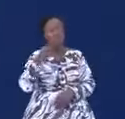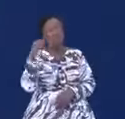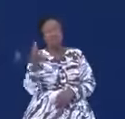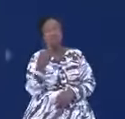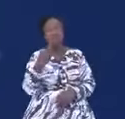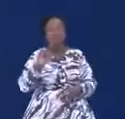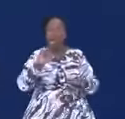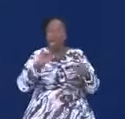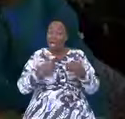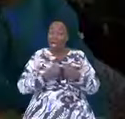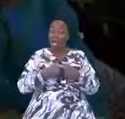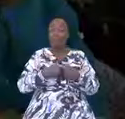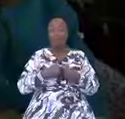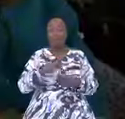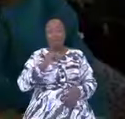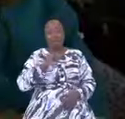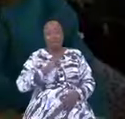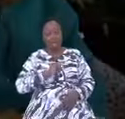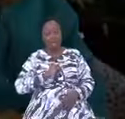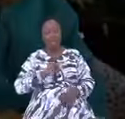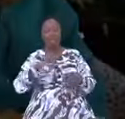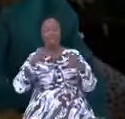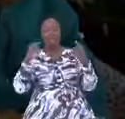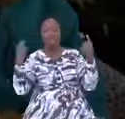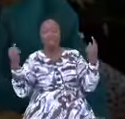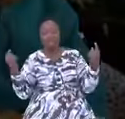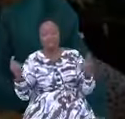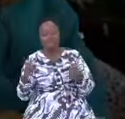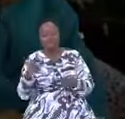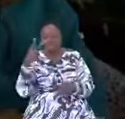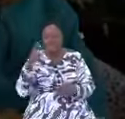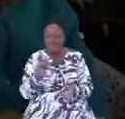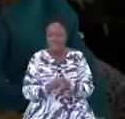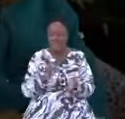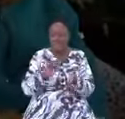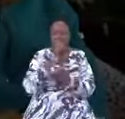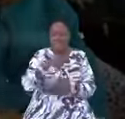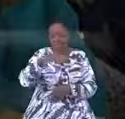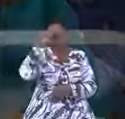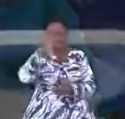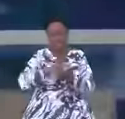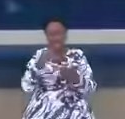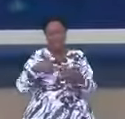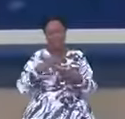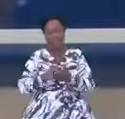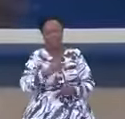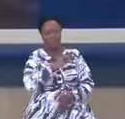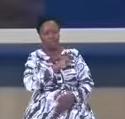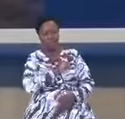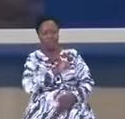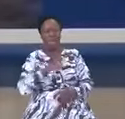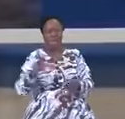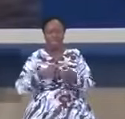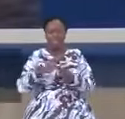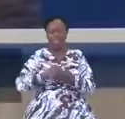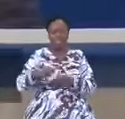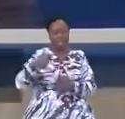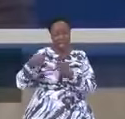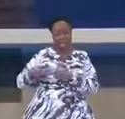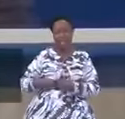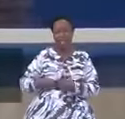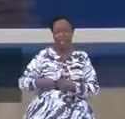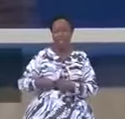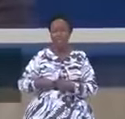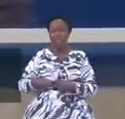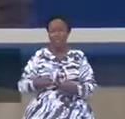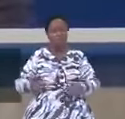cela ça c'est un homme qui avait la conviction sont que la condamnée son esprit lacombe et